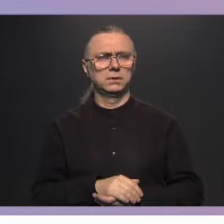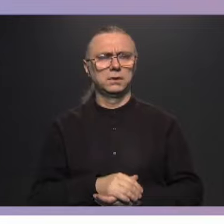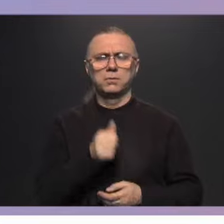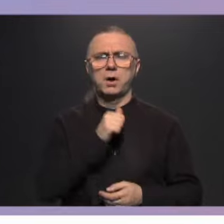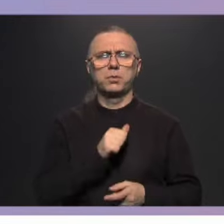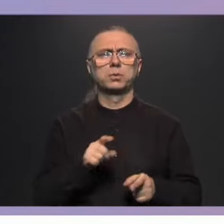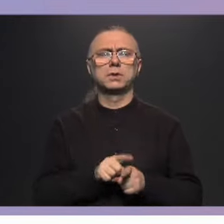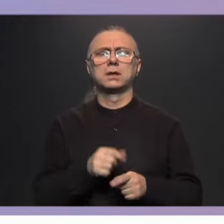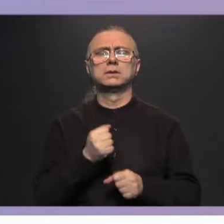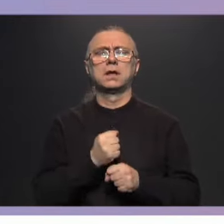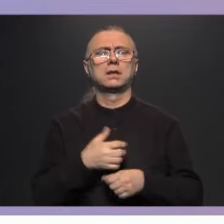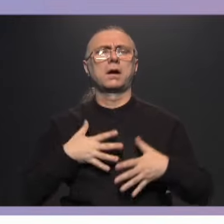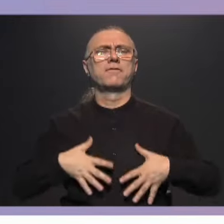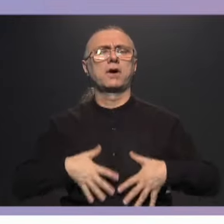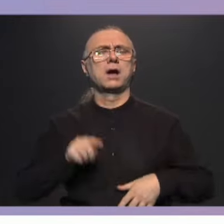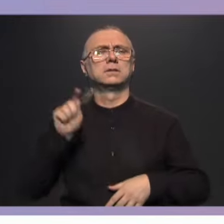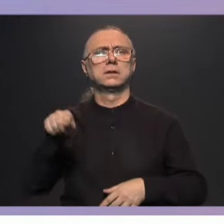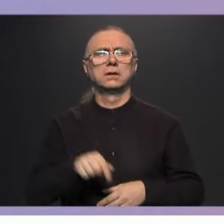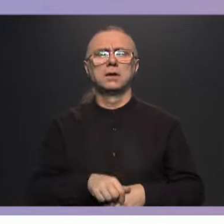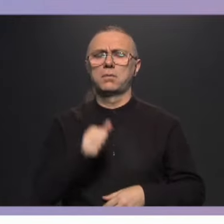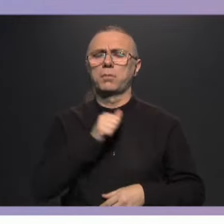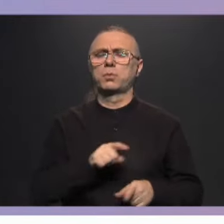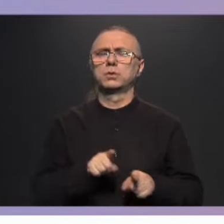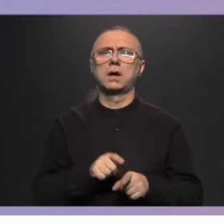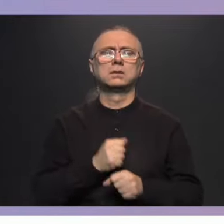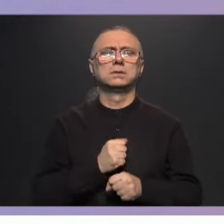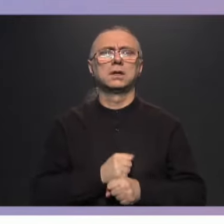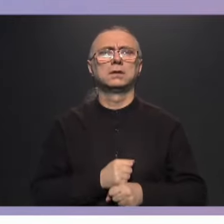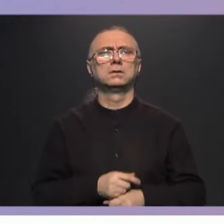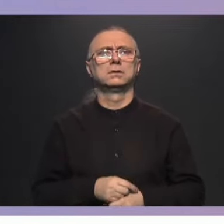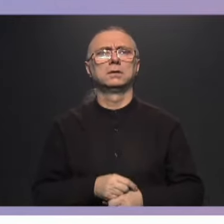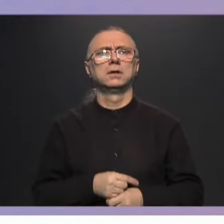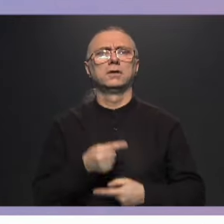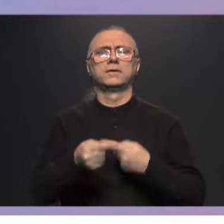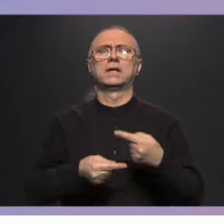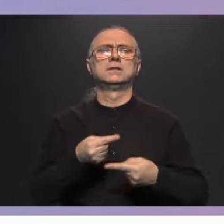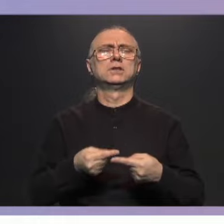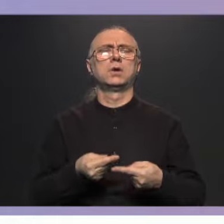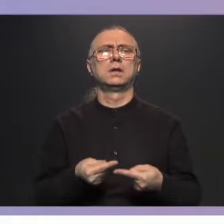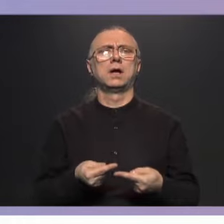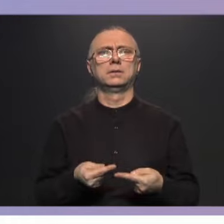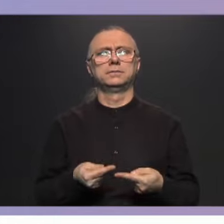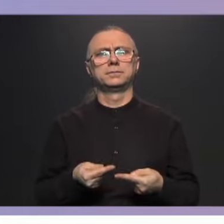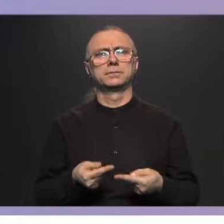сделай на Кавказе. Попробуй так сделай в